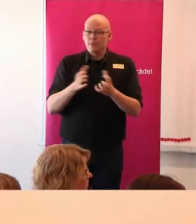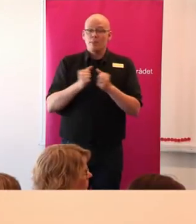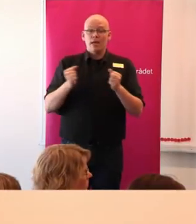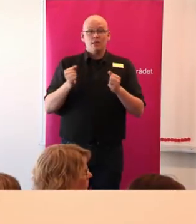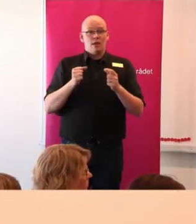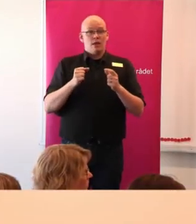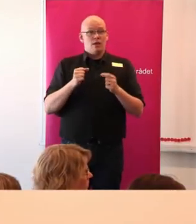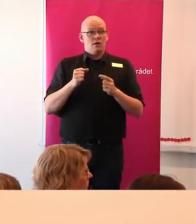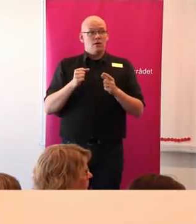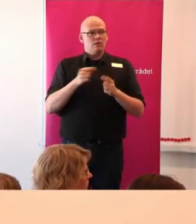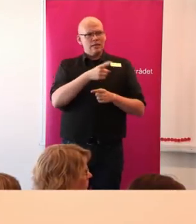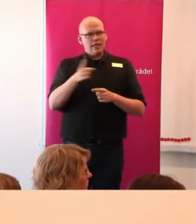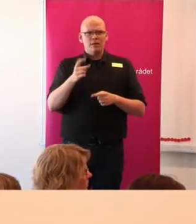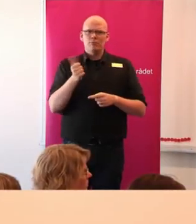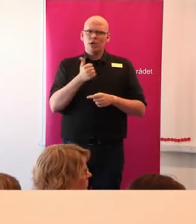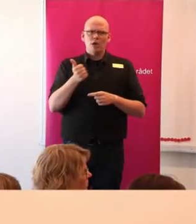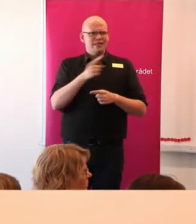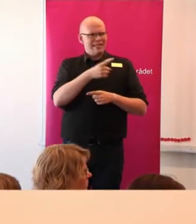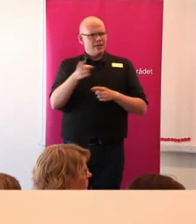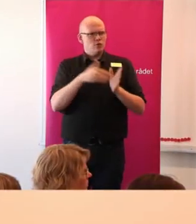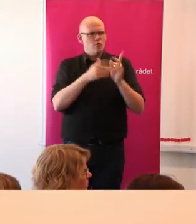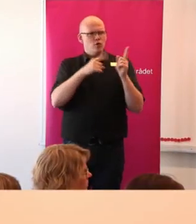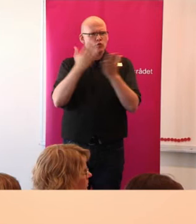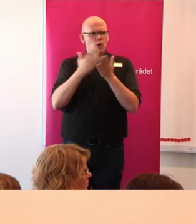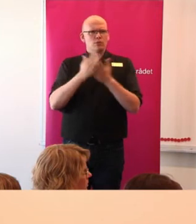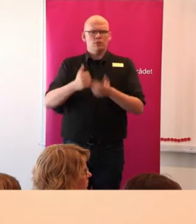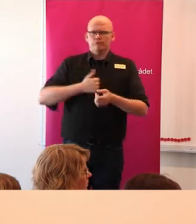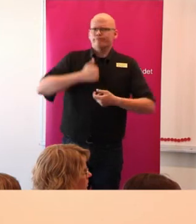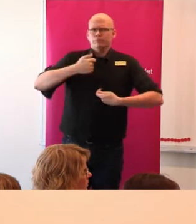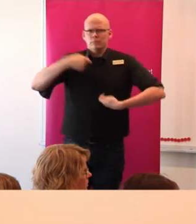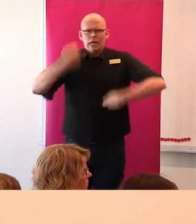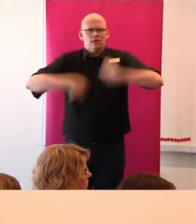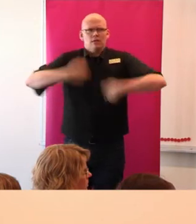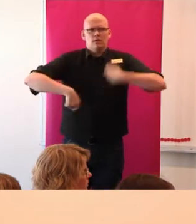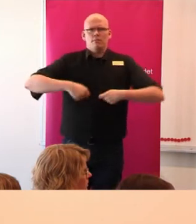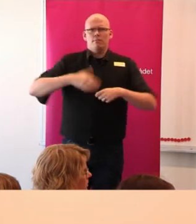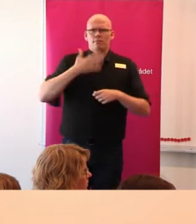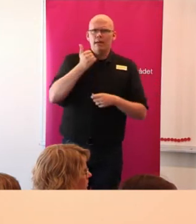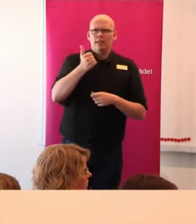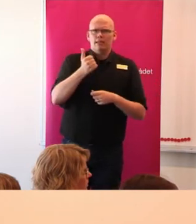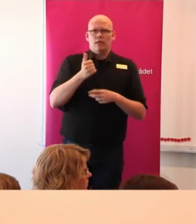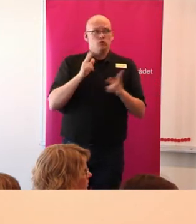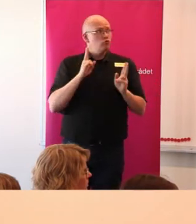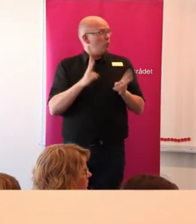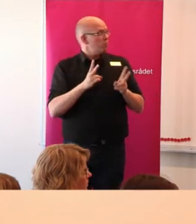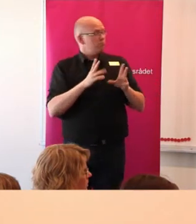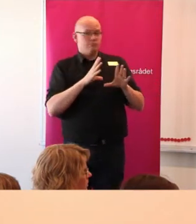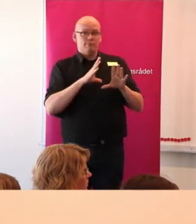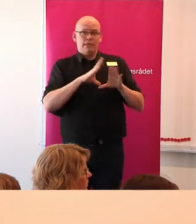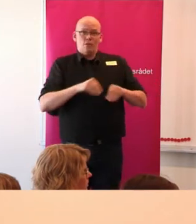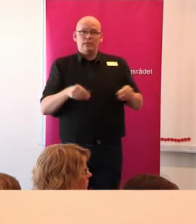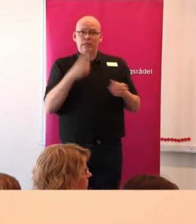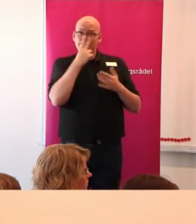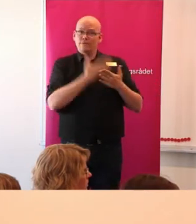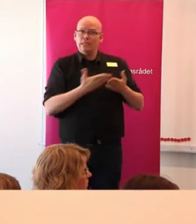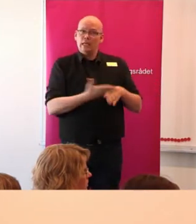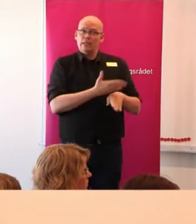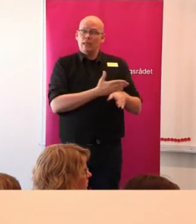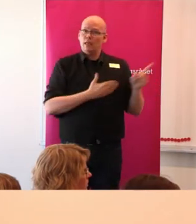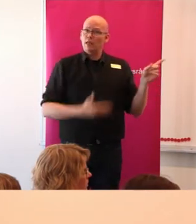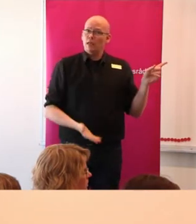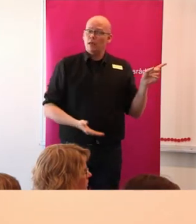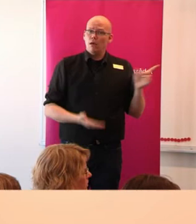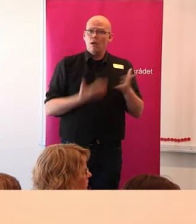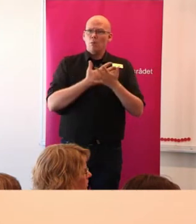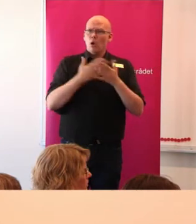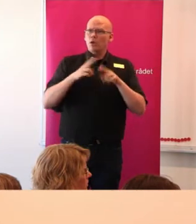ni skulle behöva saluföra er på det här utmärkta sättet som den här utvärderingen visar. Därför att för många så är det liksom